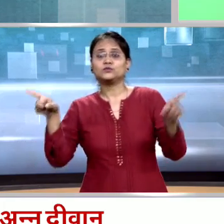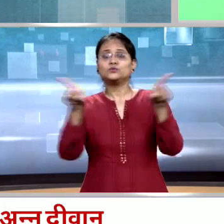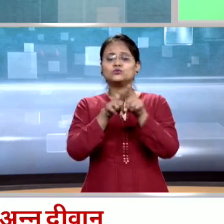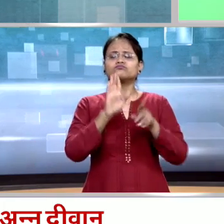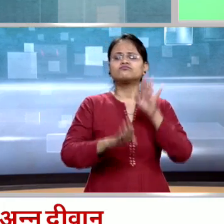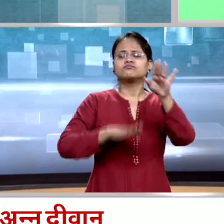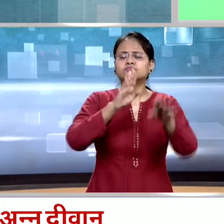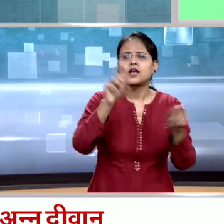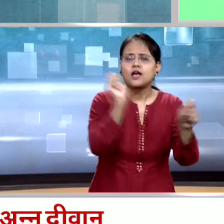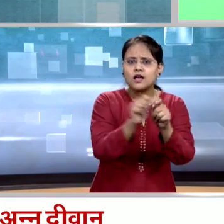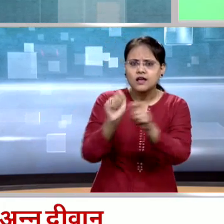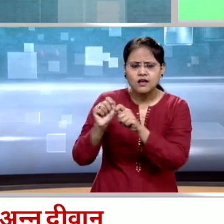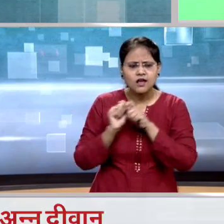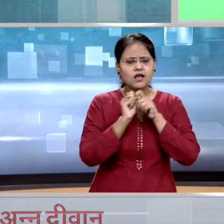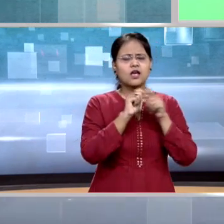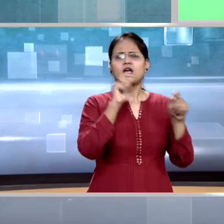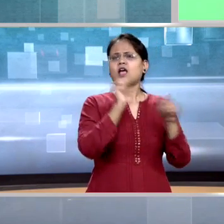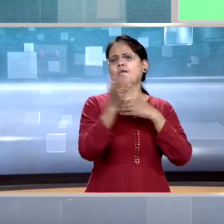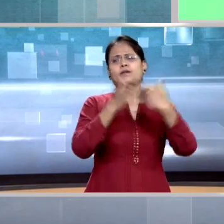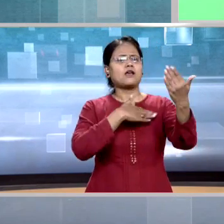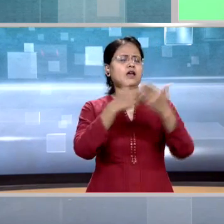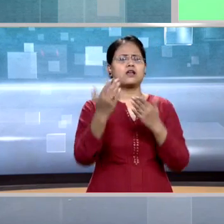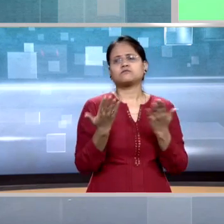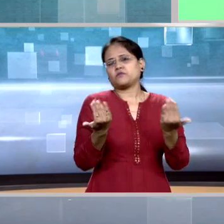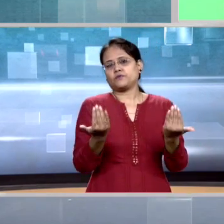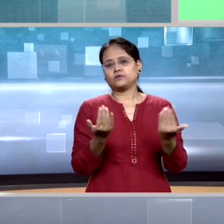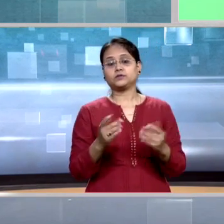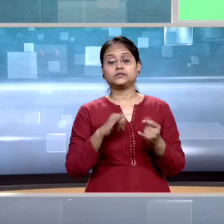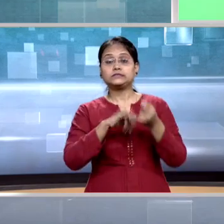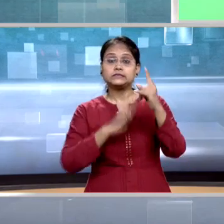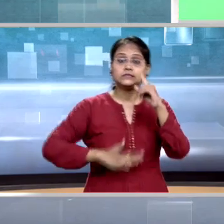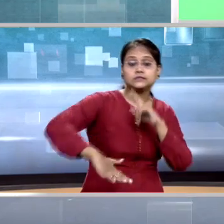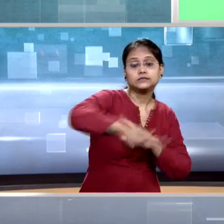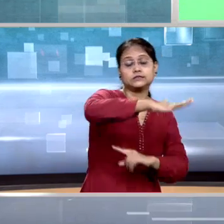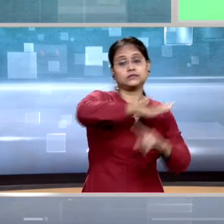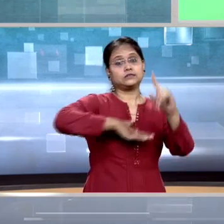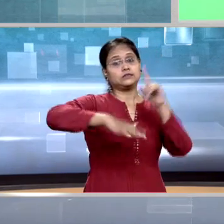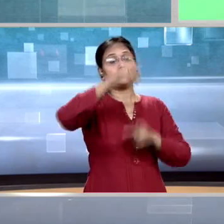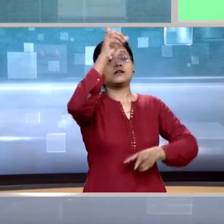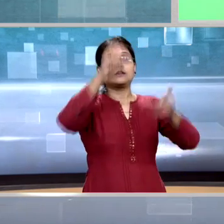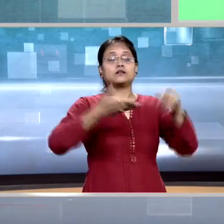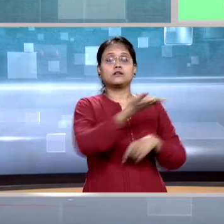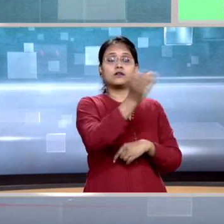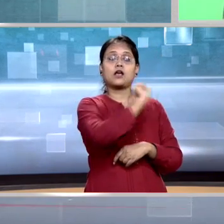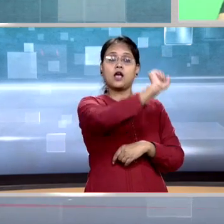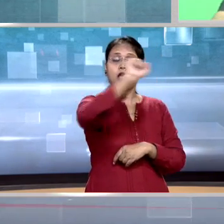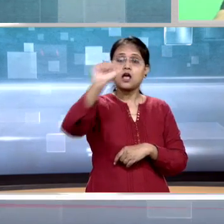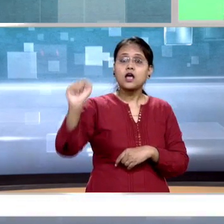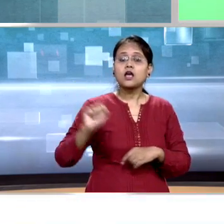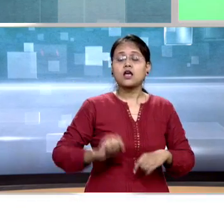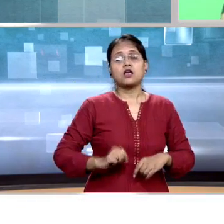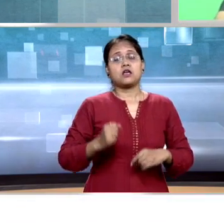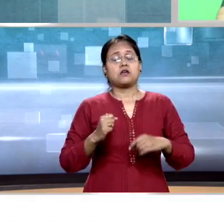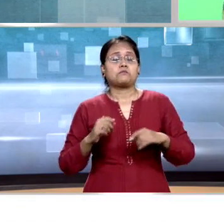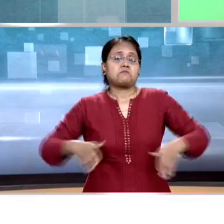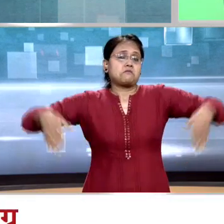कदम ताल करने के लिए कुछ भी करने को तैयार हैं। समाज के कुछ ऐसे ही लोगों ने अपनी ऊंची उड़ान का